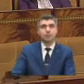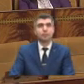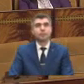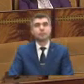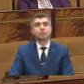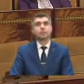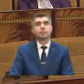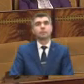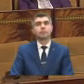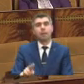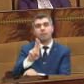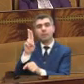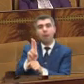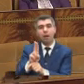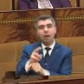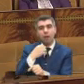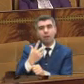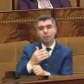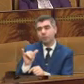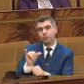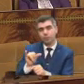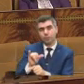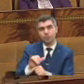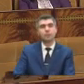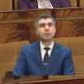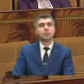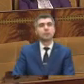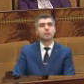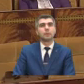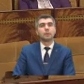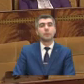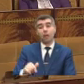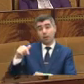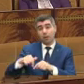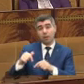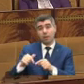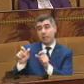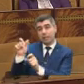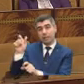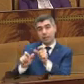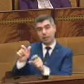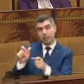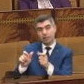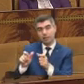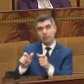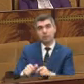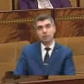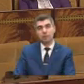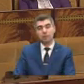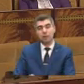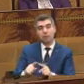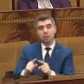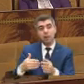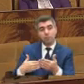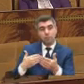السؤال ديالنا السيد الوزير ما جبناش من يعني من فراغ، وانما كاين يعني حالات ديال الناس اللي من بعد تاخر ديال